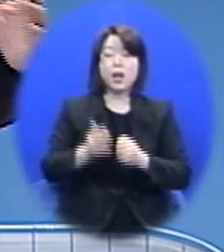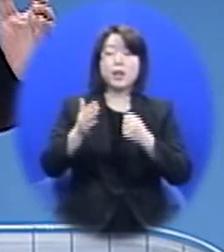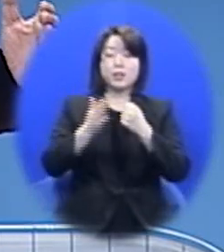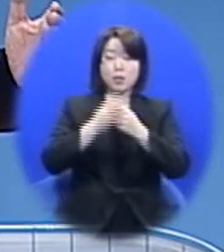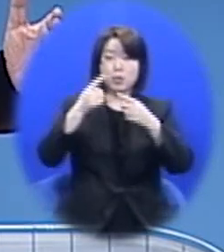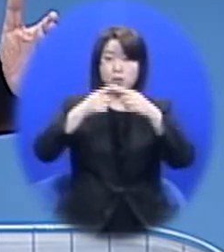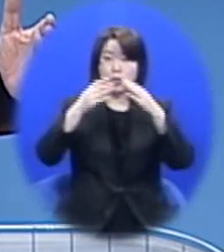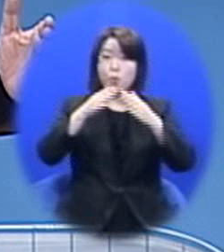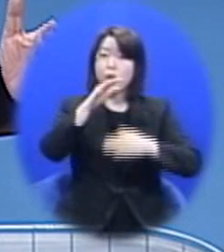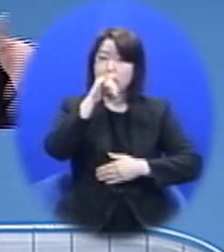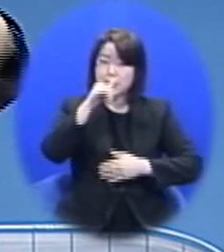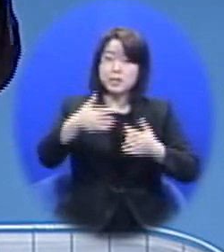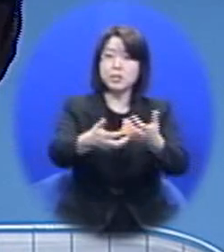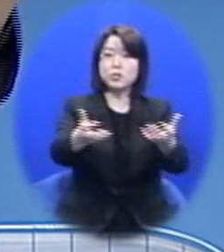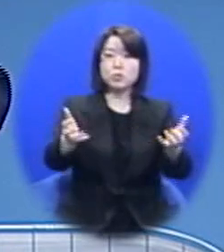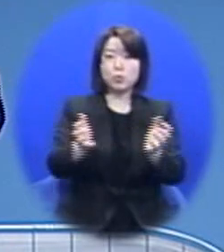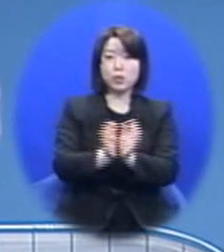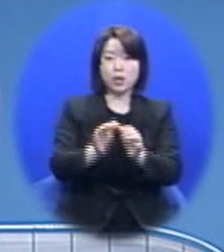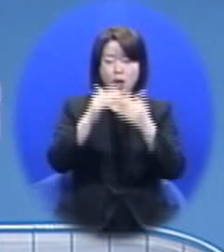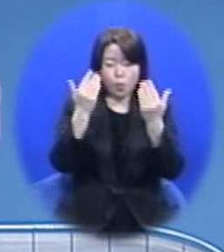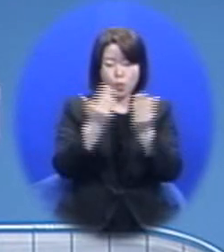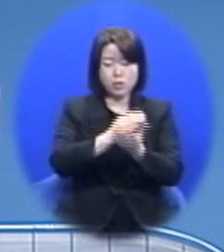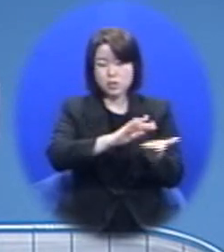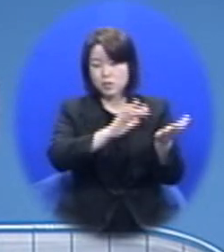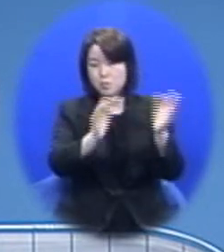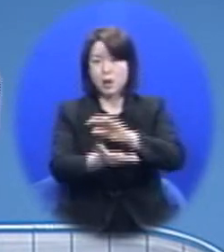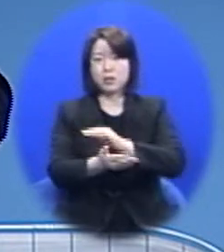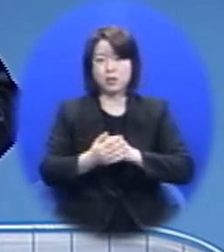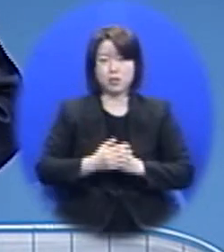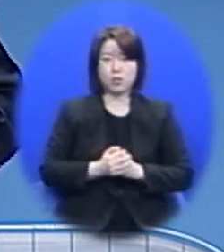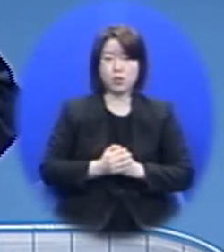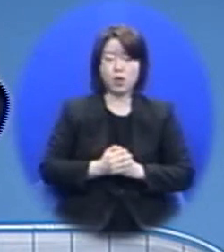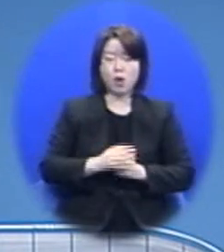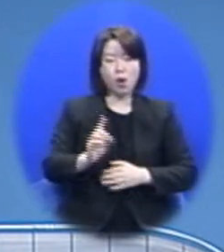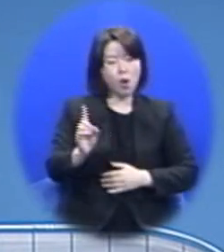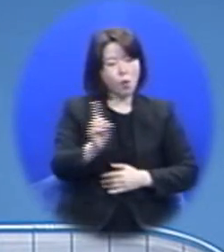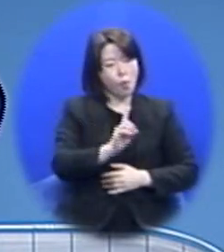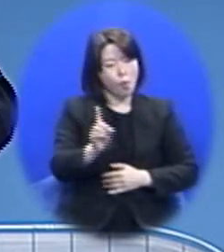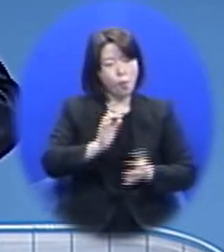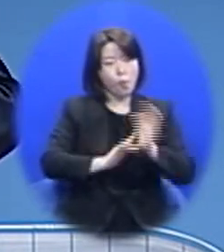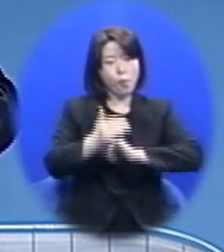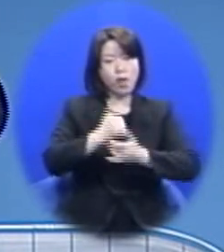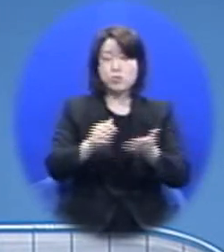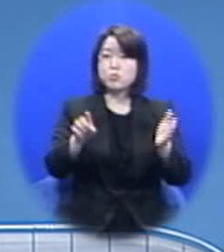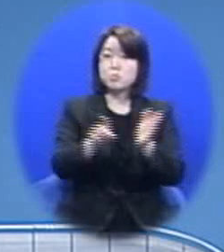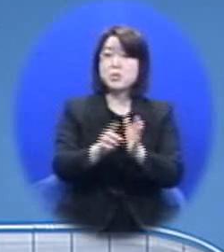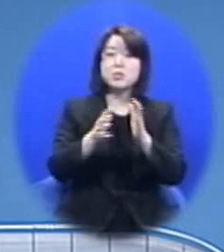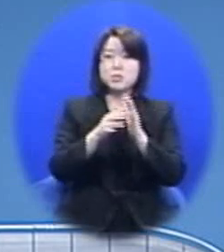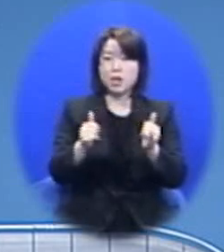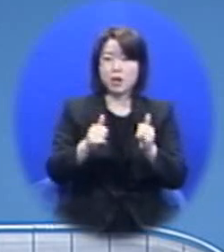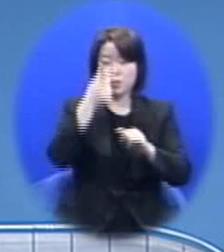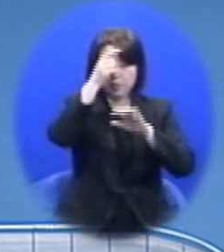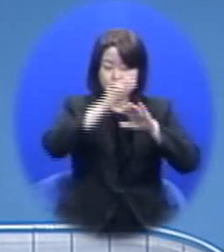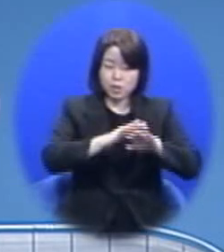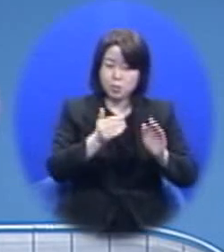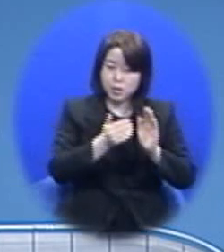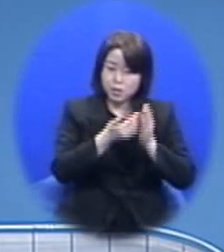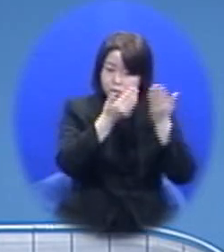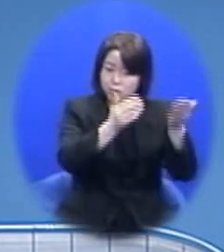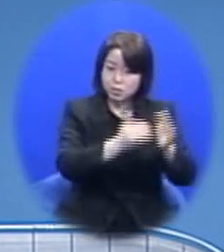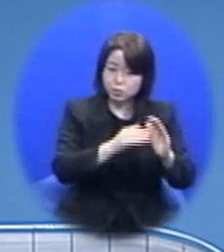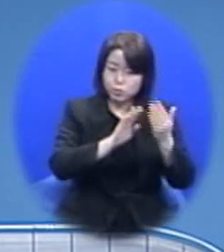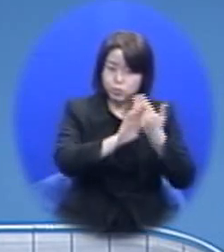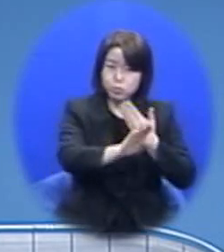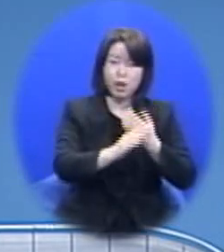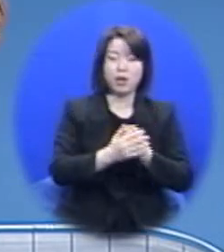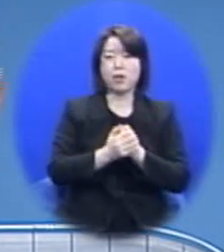있는 동네가 완전히 뒤집어지는 겁니다. 아니 도대체 예수 믿는 사람들 예배드리고